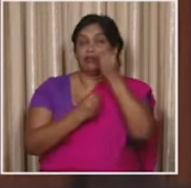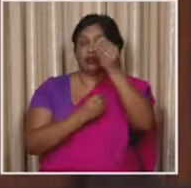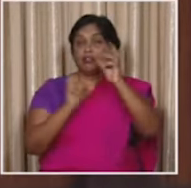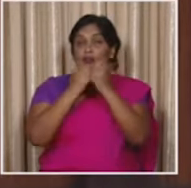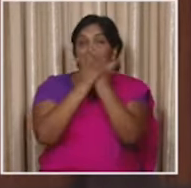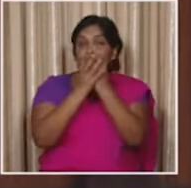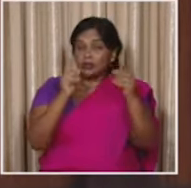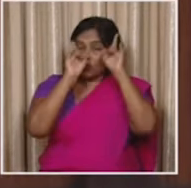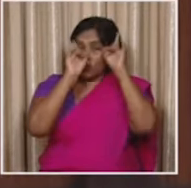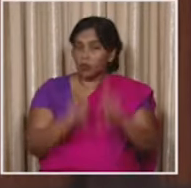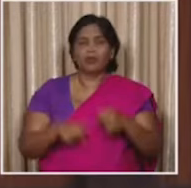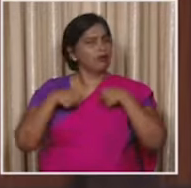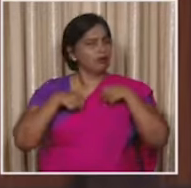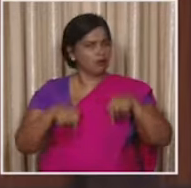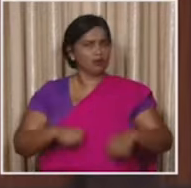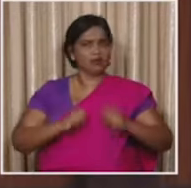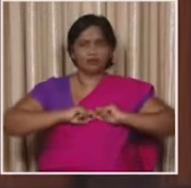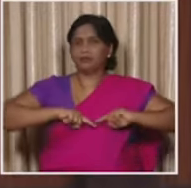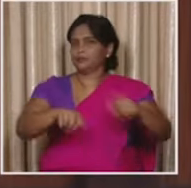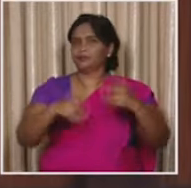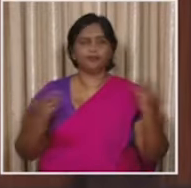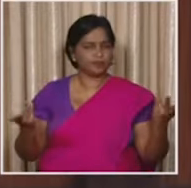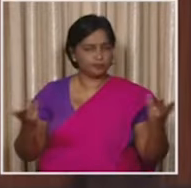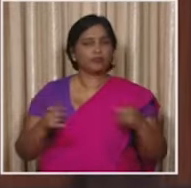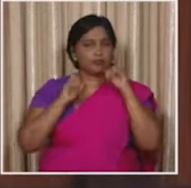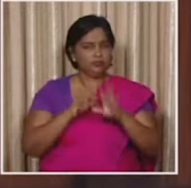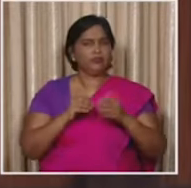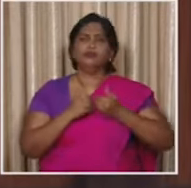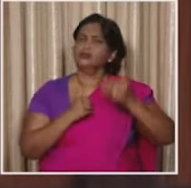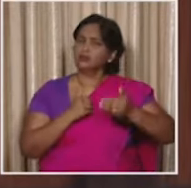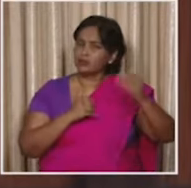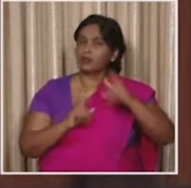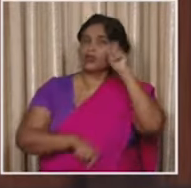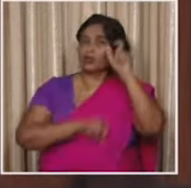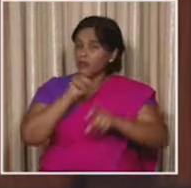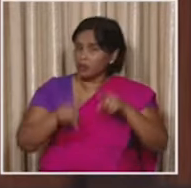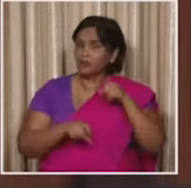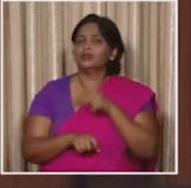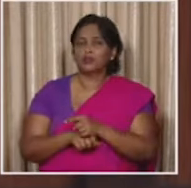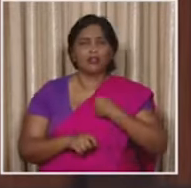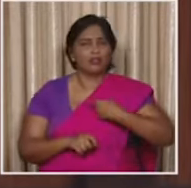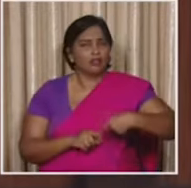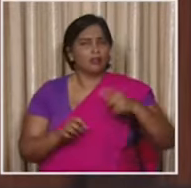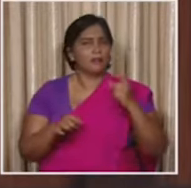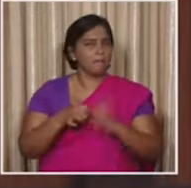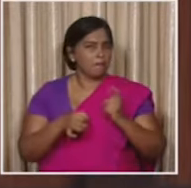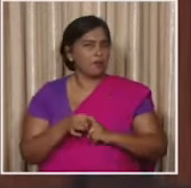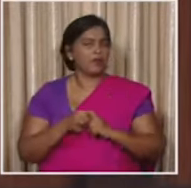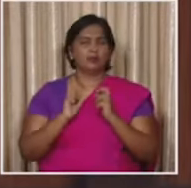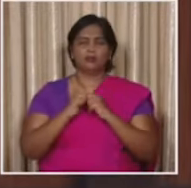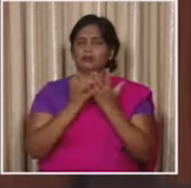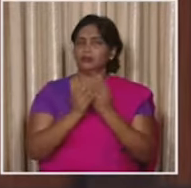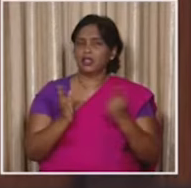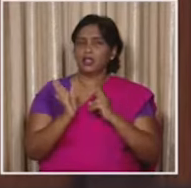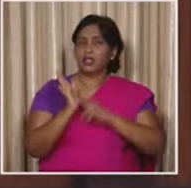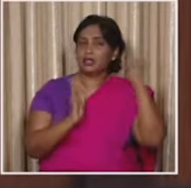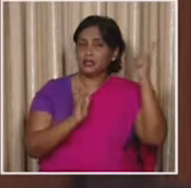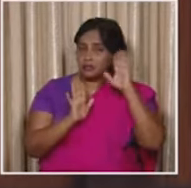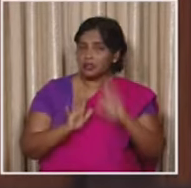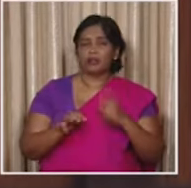Munmekata, Avivara, Todarchia, Makalak, Andra, the President Tirville, Tesia Ridile, in a President